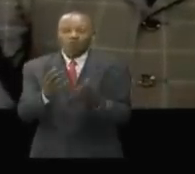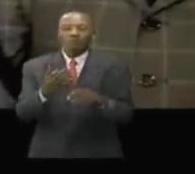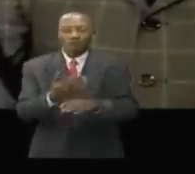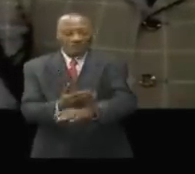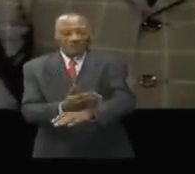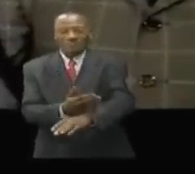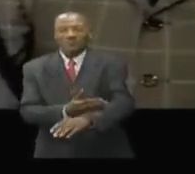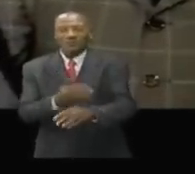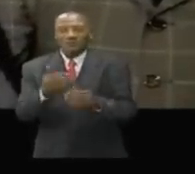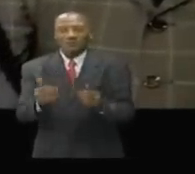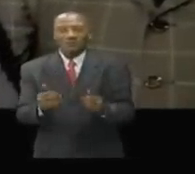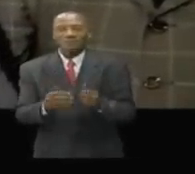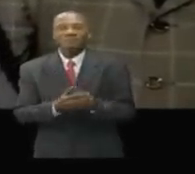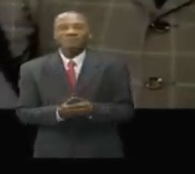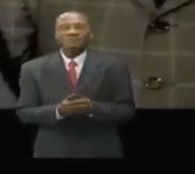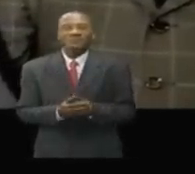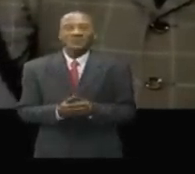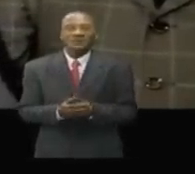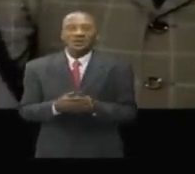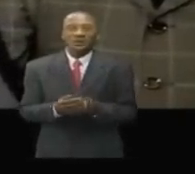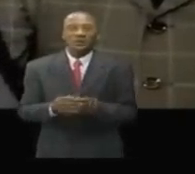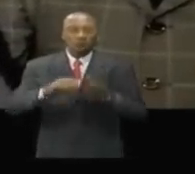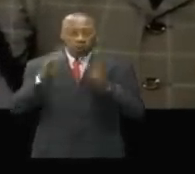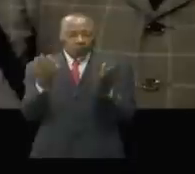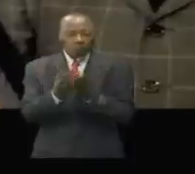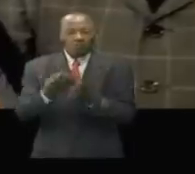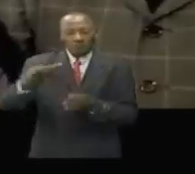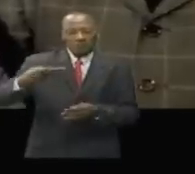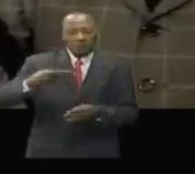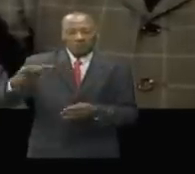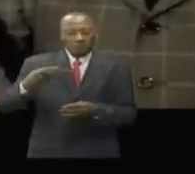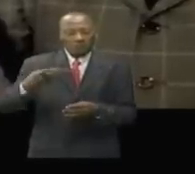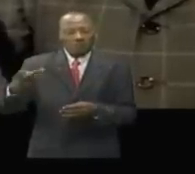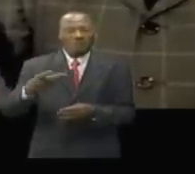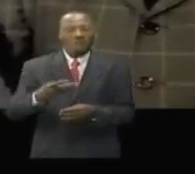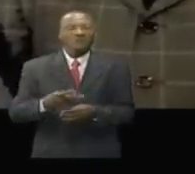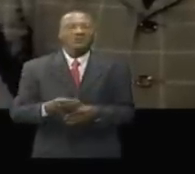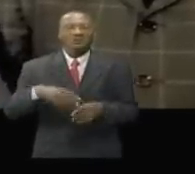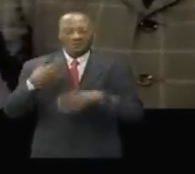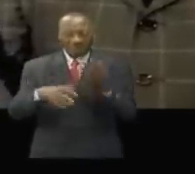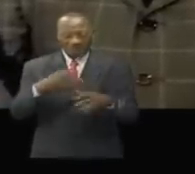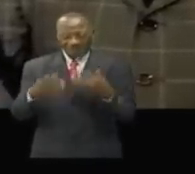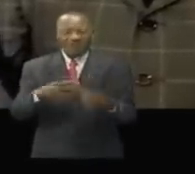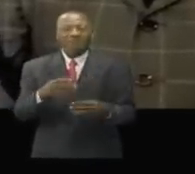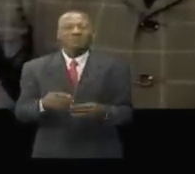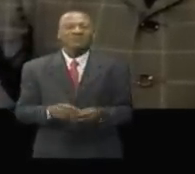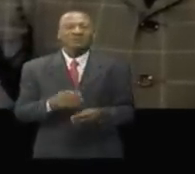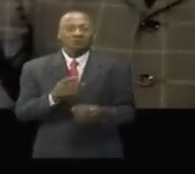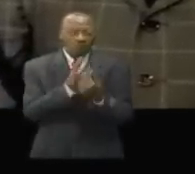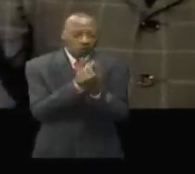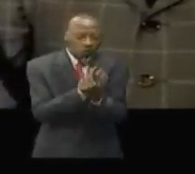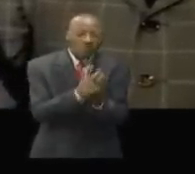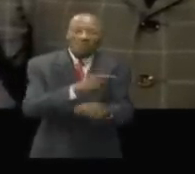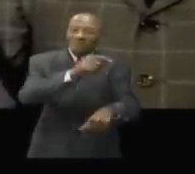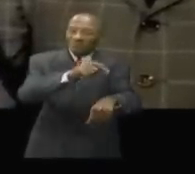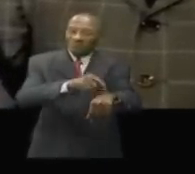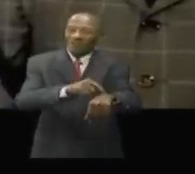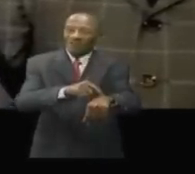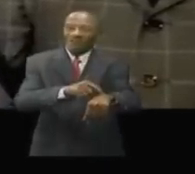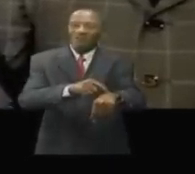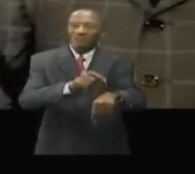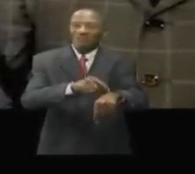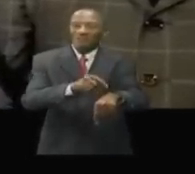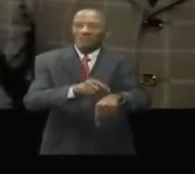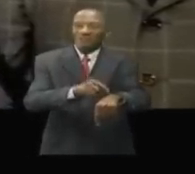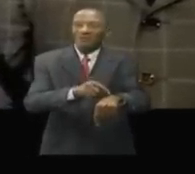puisse tous les deux travailler en parfaite harmonie, de manière à ce qu'on puisse respecter les délais qui sont imposés aussi bien